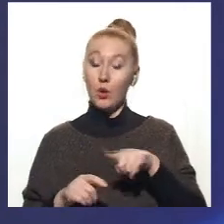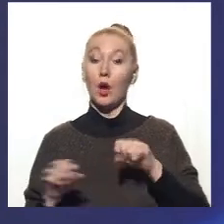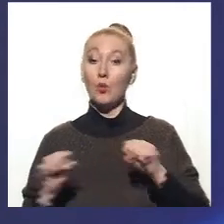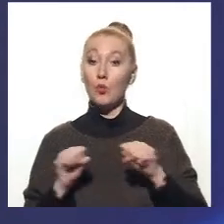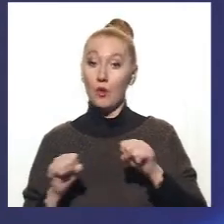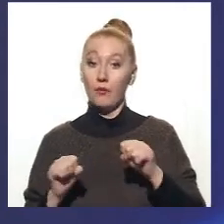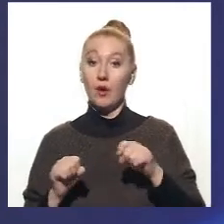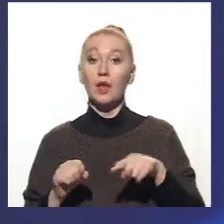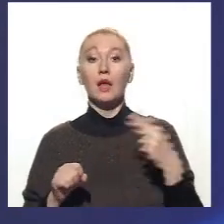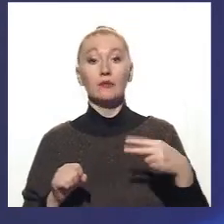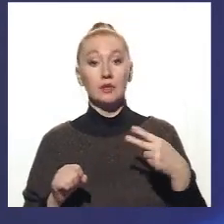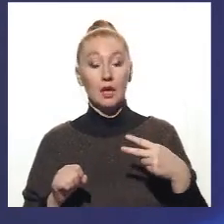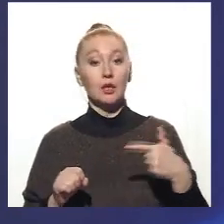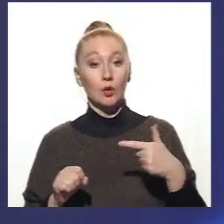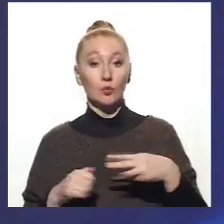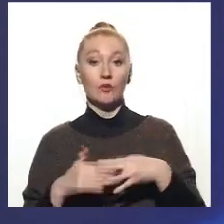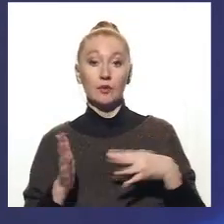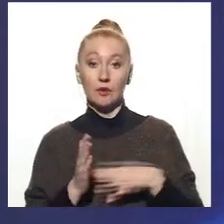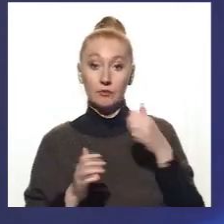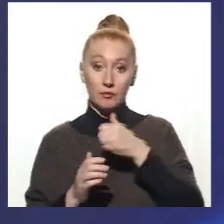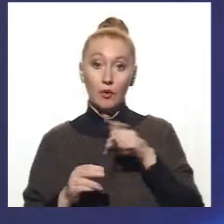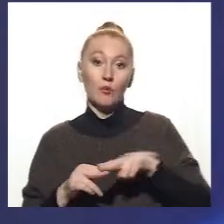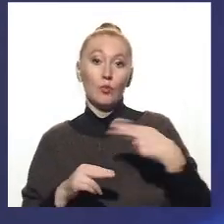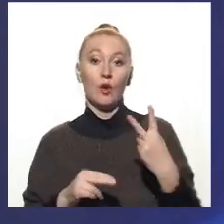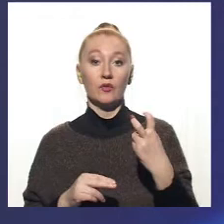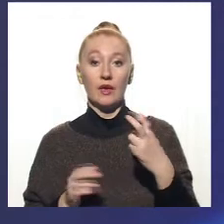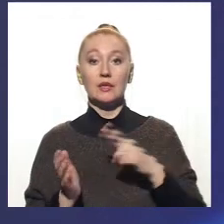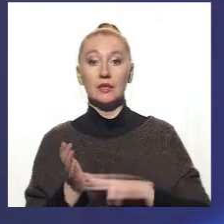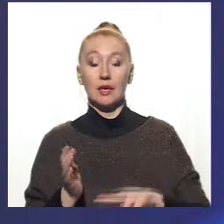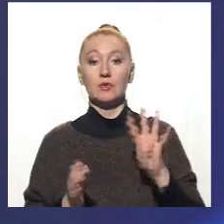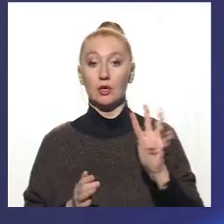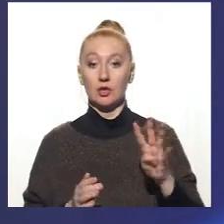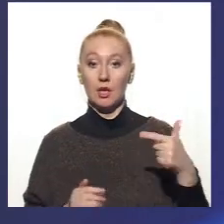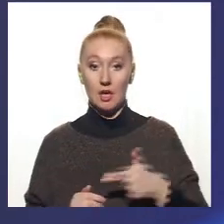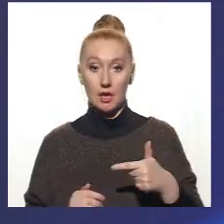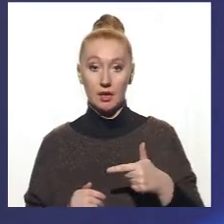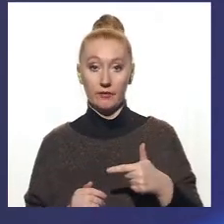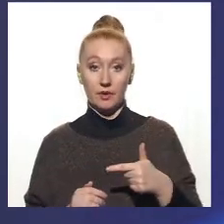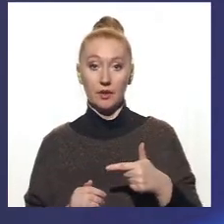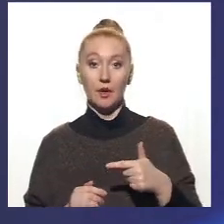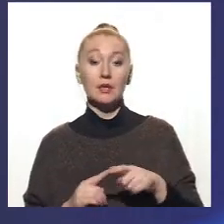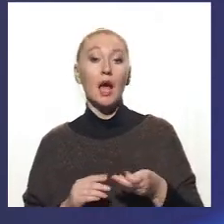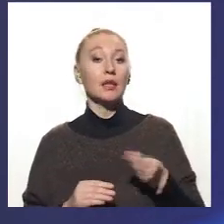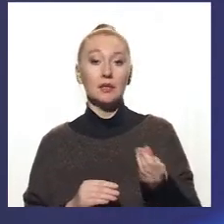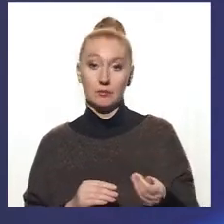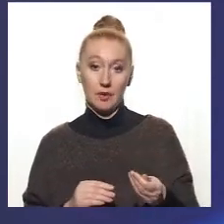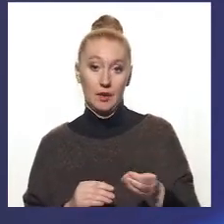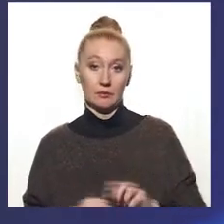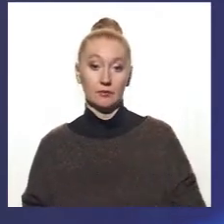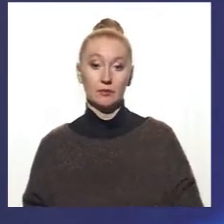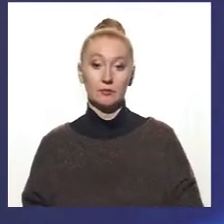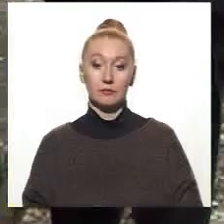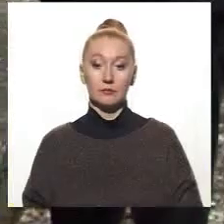на 20 грудня 2019-го чоловік мав борг 274 гривні за несплату членських